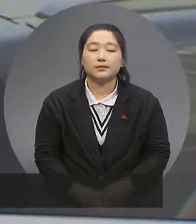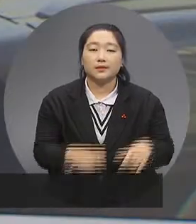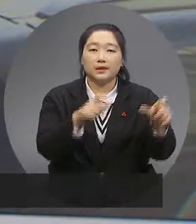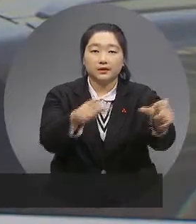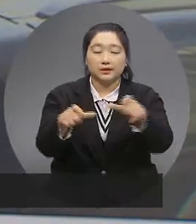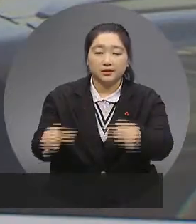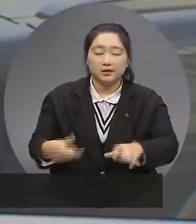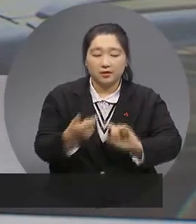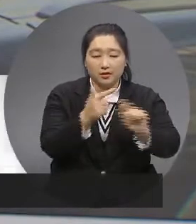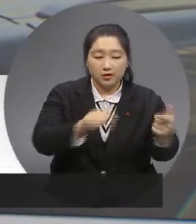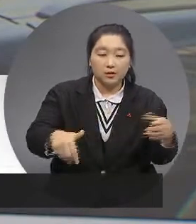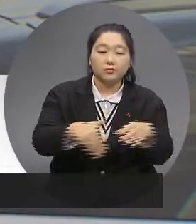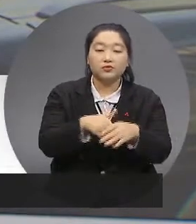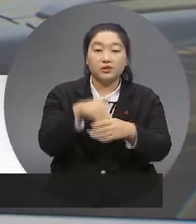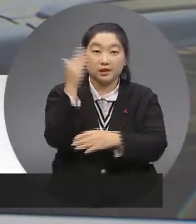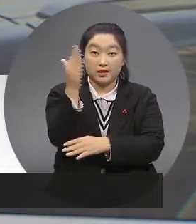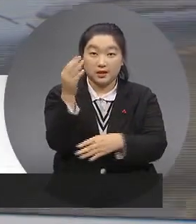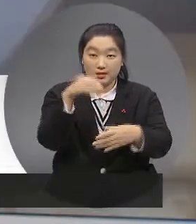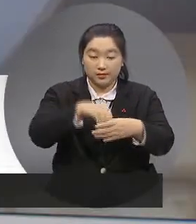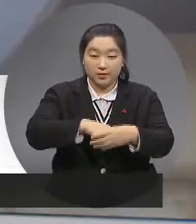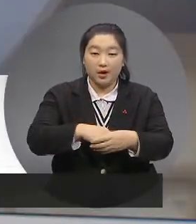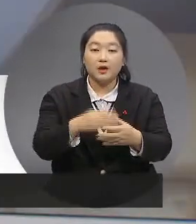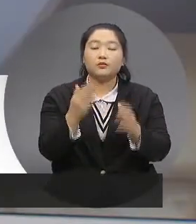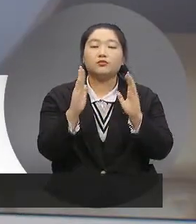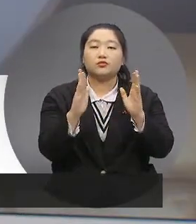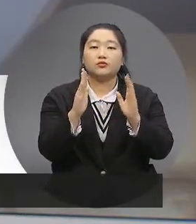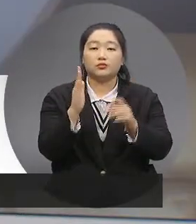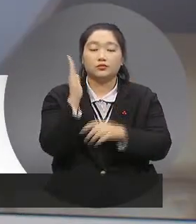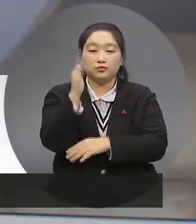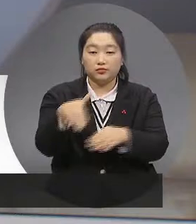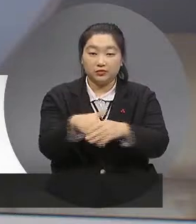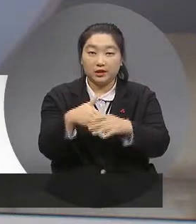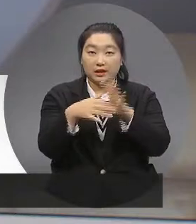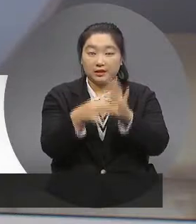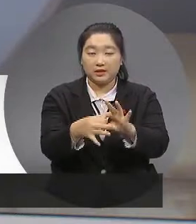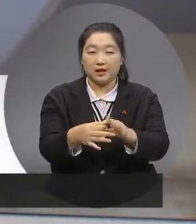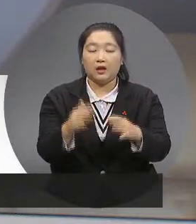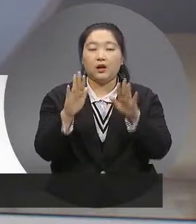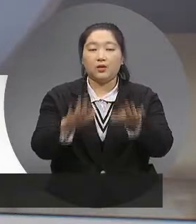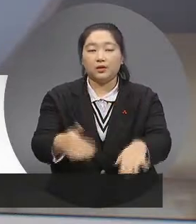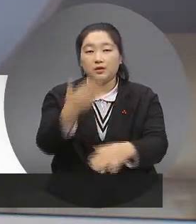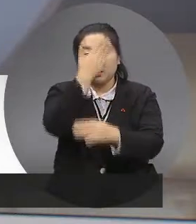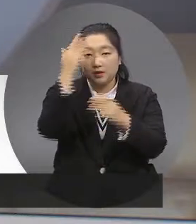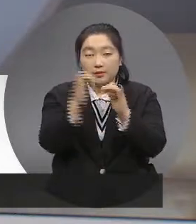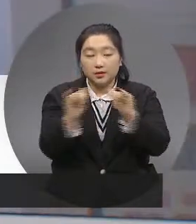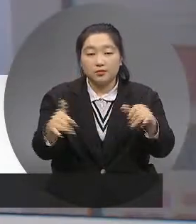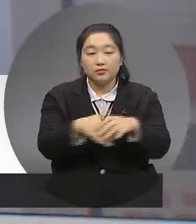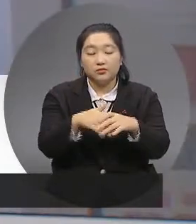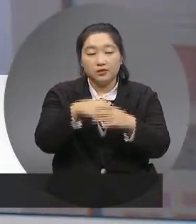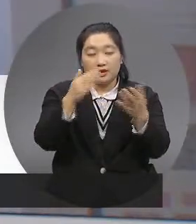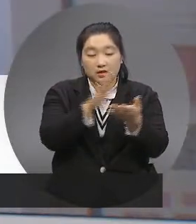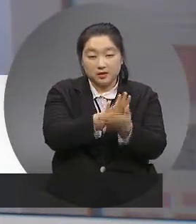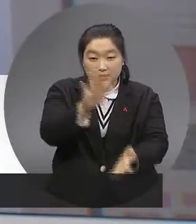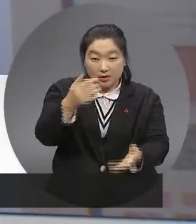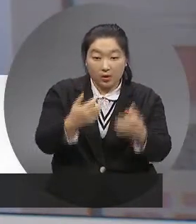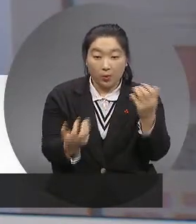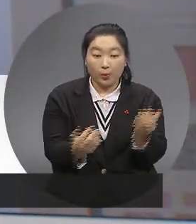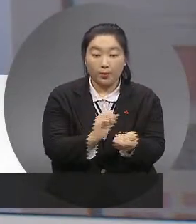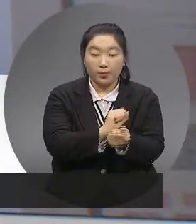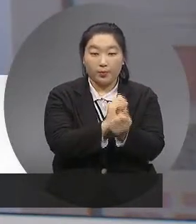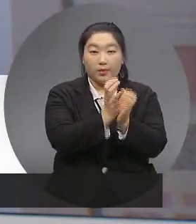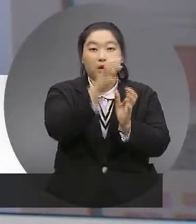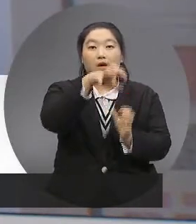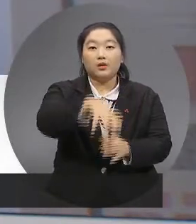지역의 다채로운 문화 이야기를 담는 문화 있다 시간. 오늘은 청년들의 문화 열정이 피어나는 아지트 공간